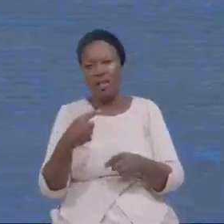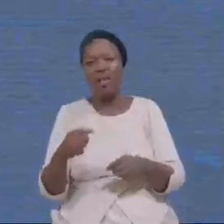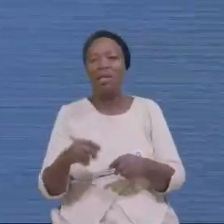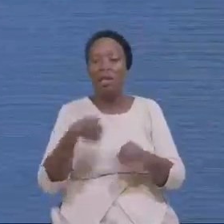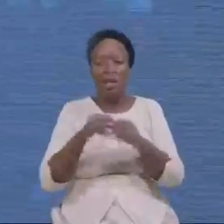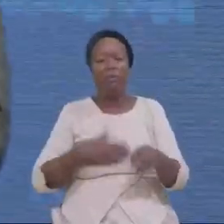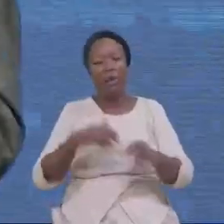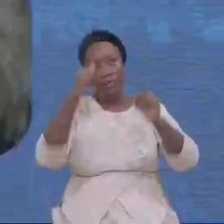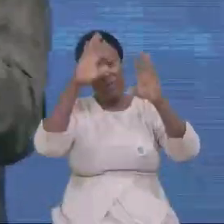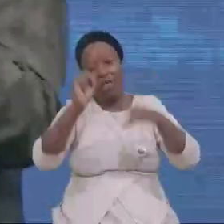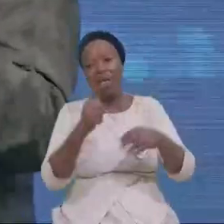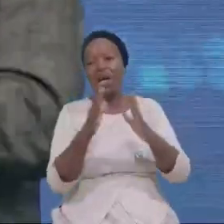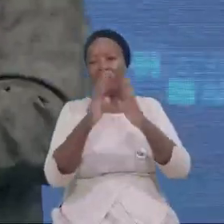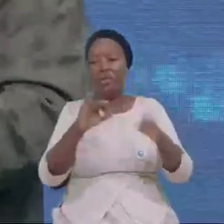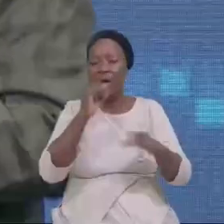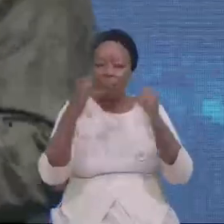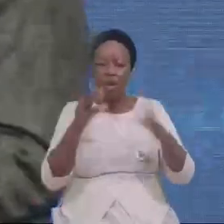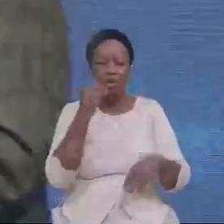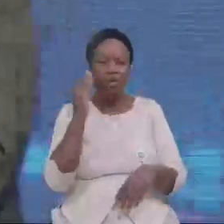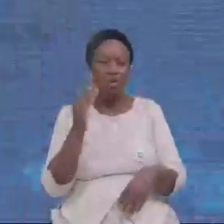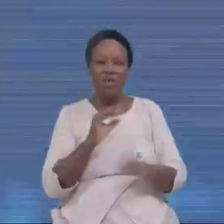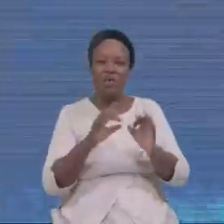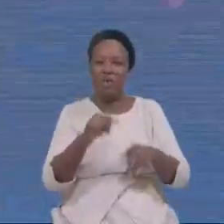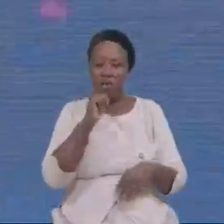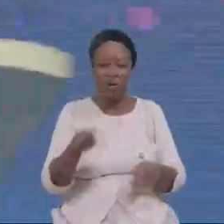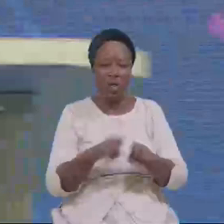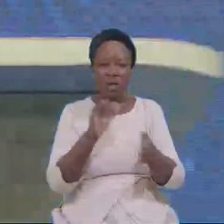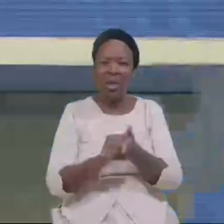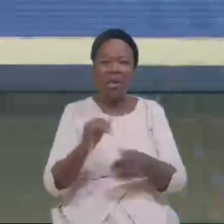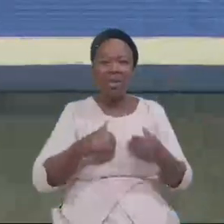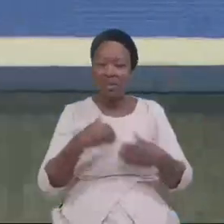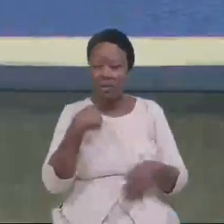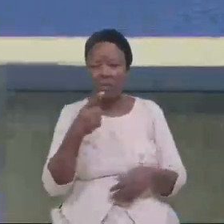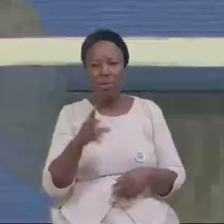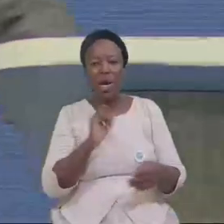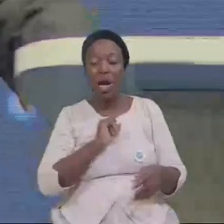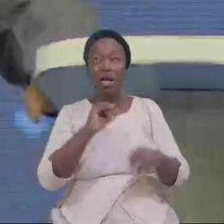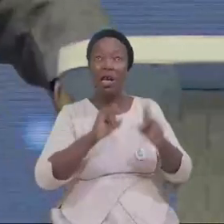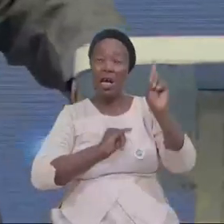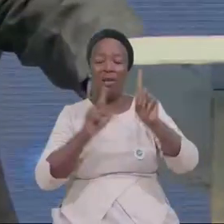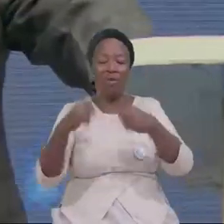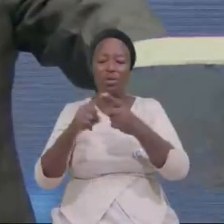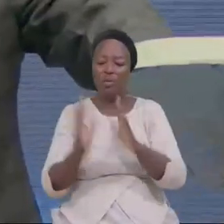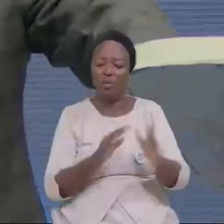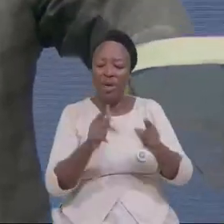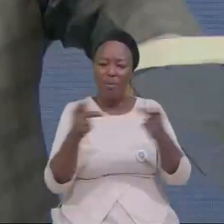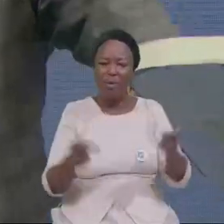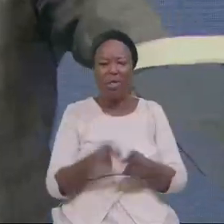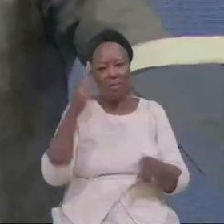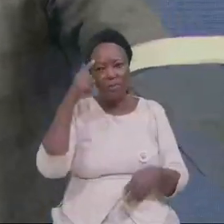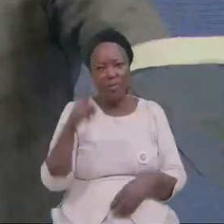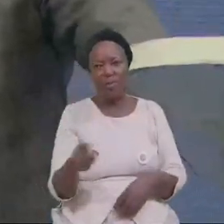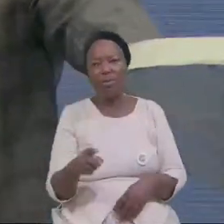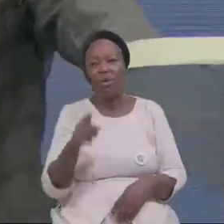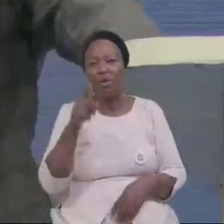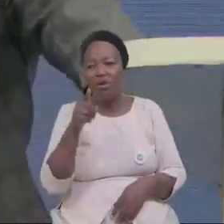mon Père, il y a plusieurs demeures. Si cela n'était pas, je vous l'aurais dit, je vais vous préparer une place et